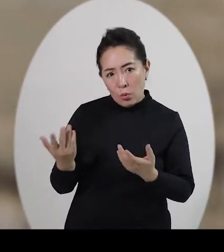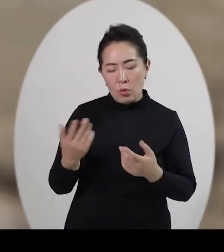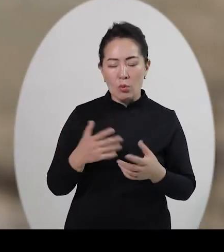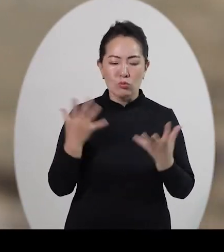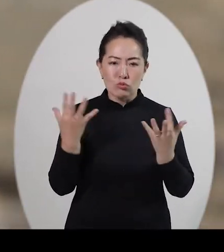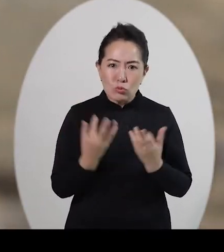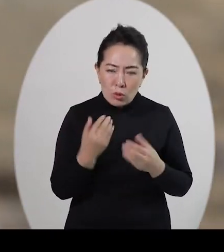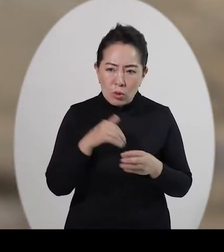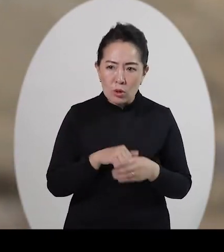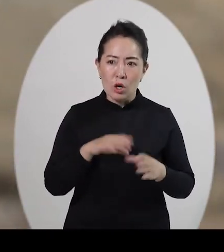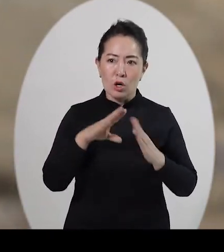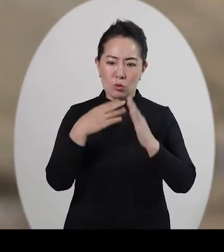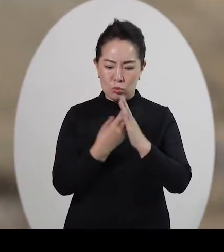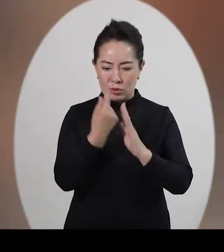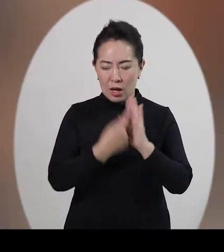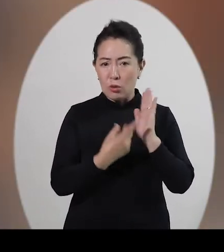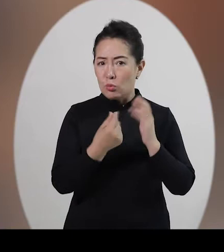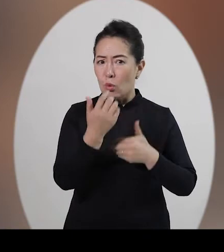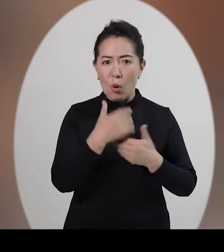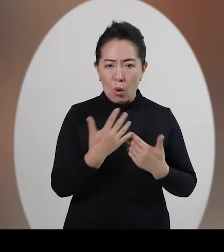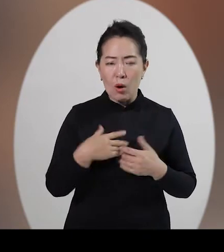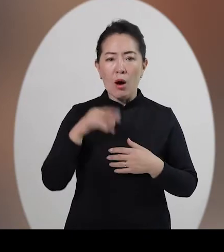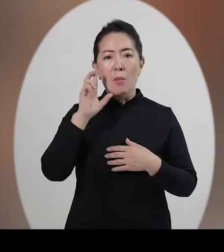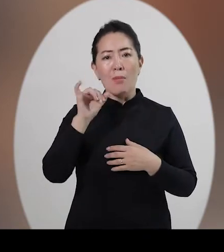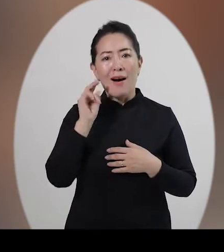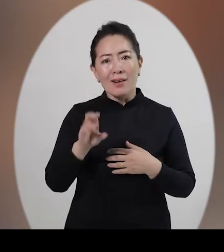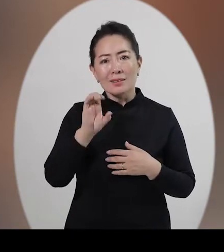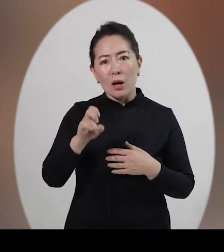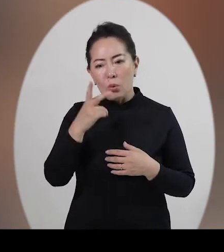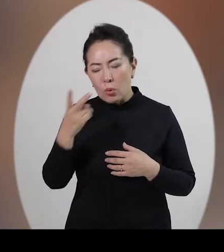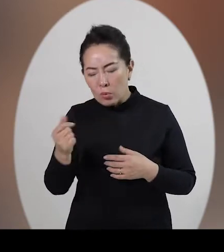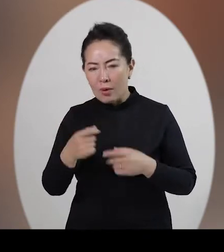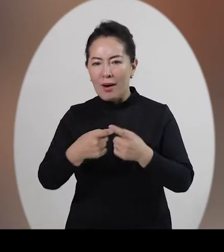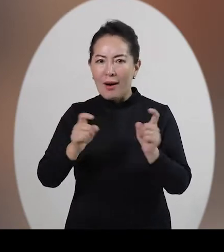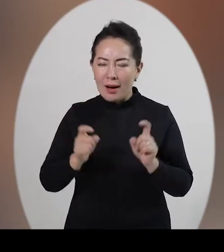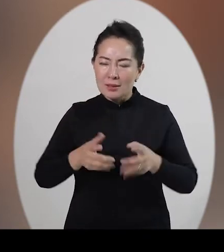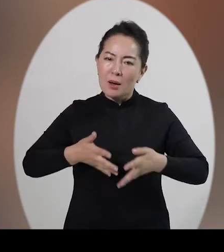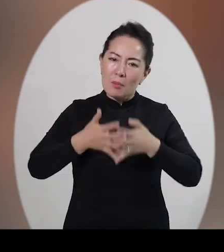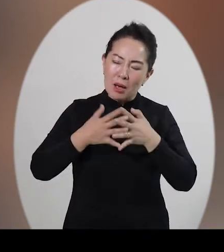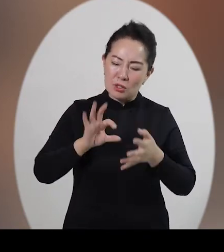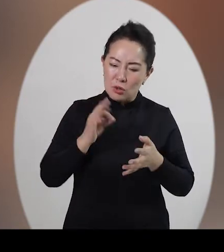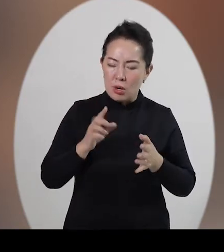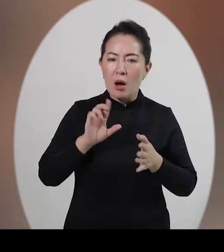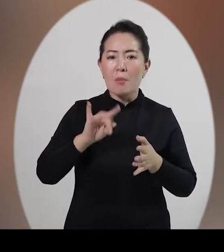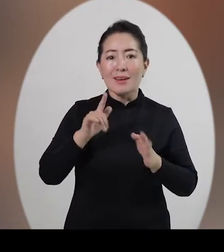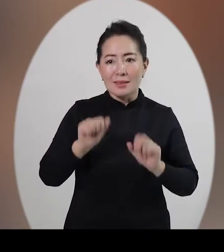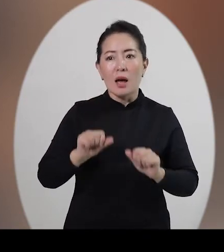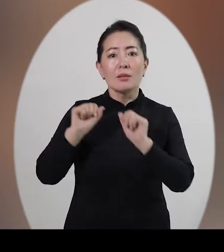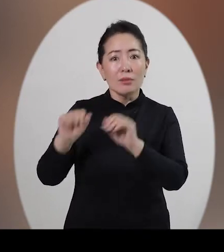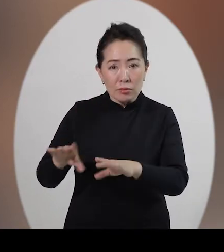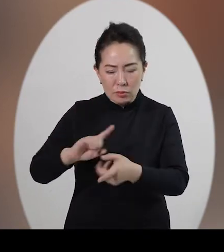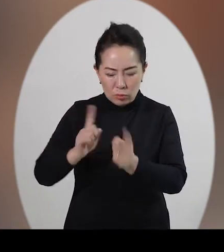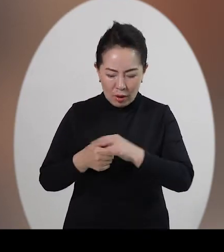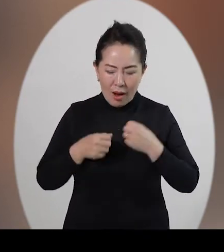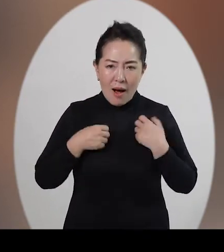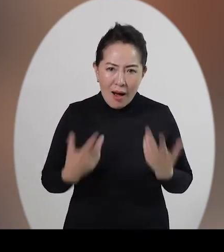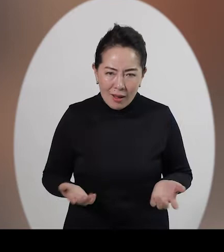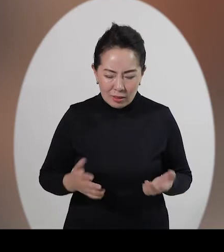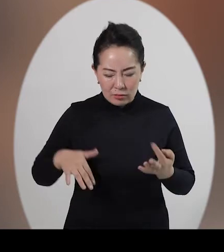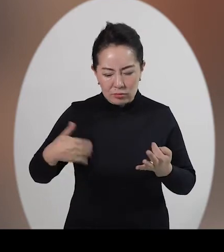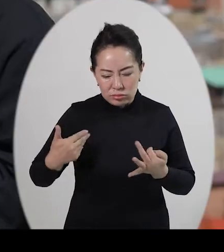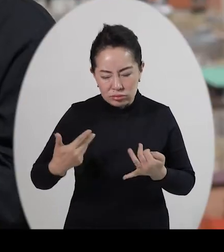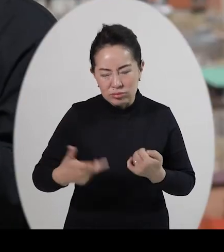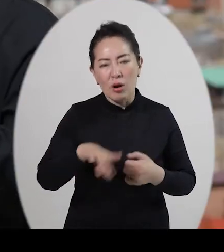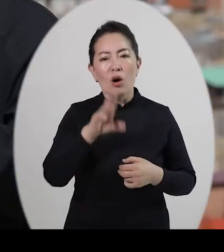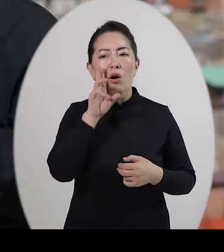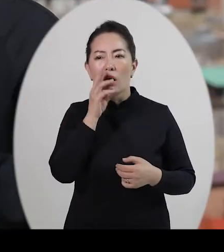цомхотголд орж за үүнээсээ болоод өрхийн сарын орлого нь байхгүй болж банк санхүүгийн байгууллагт хашаа байшин өөрийн эд хөрөнгөө барьцаасан байсан тэдэн бүгд